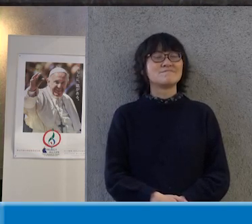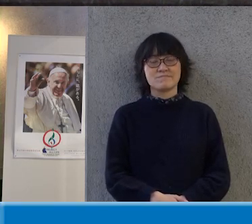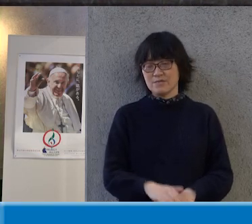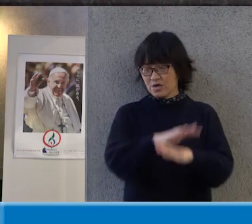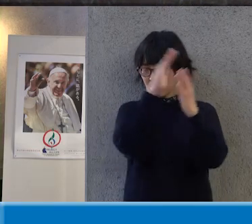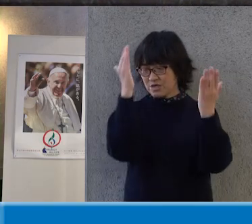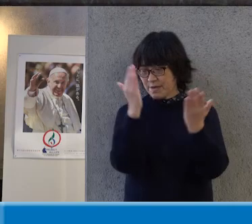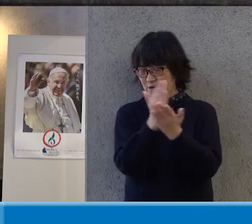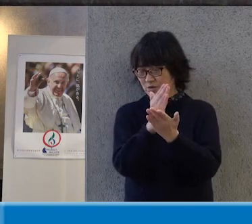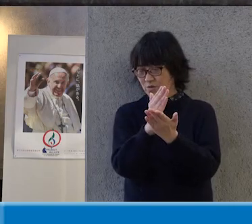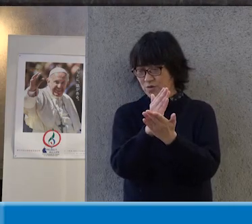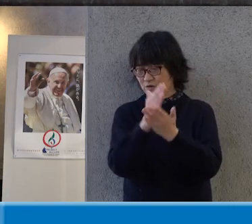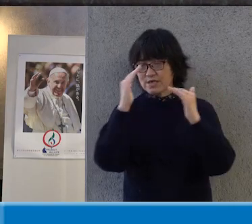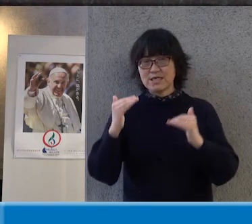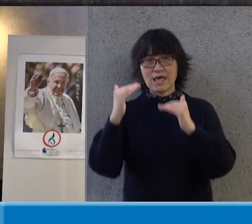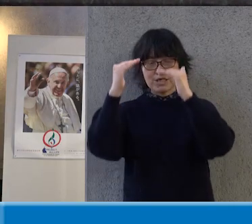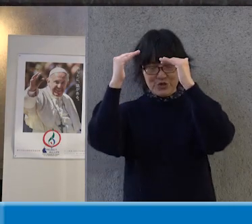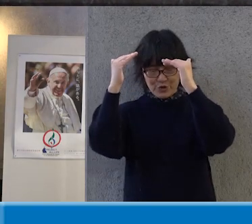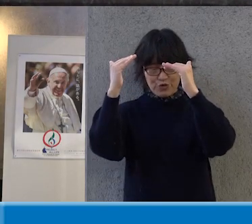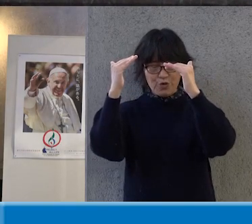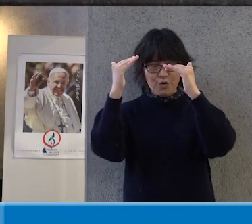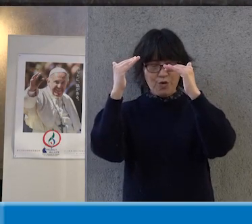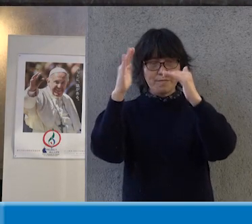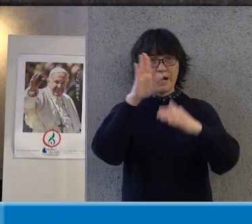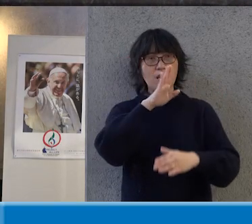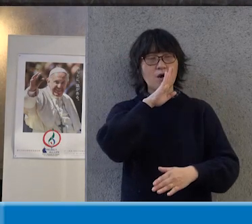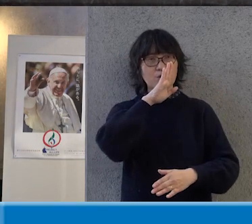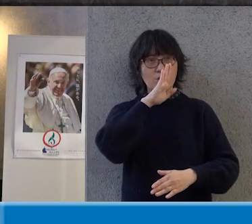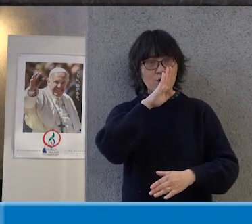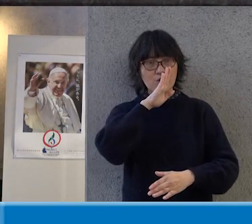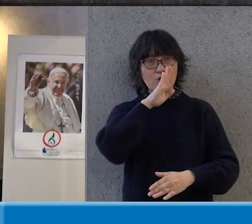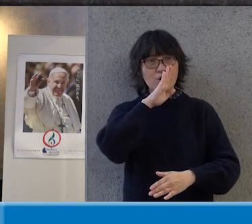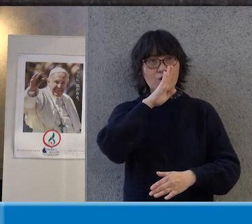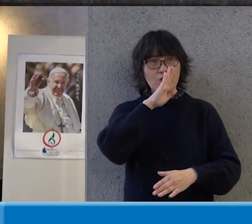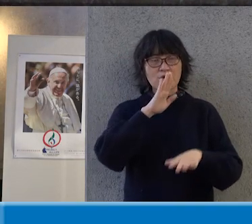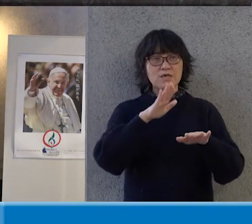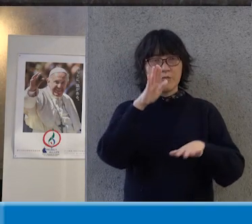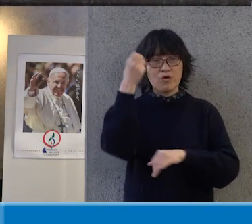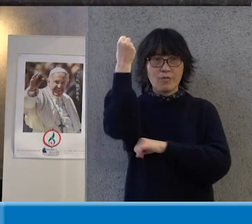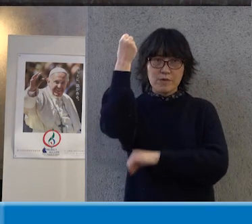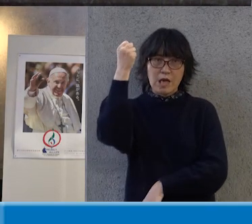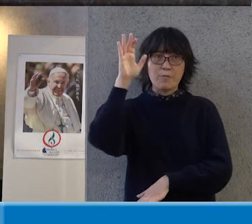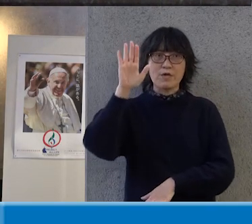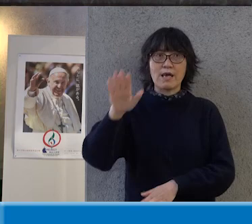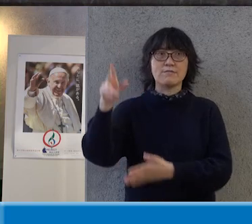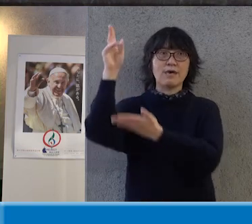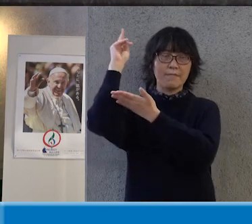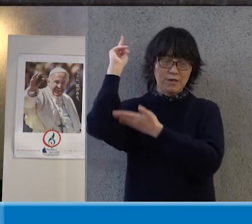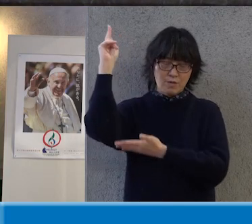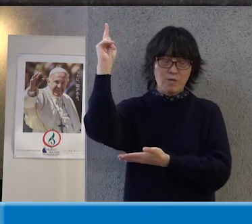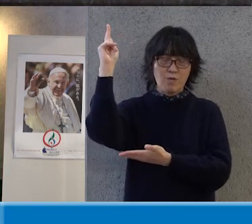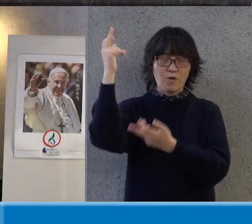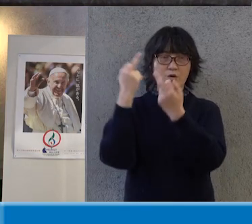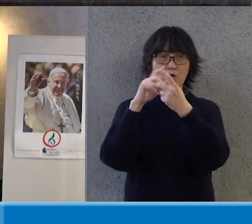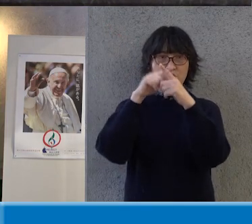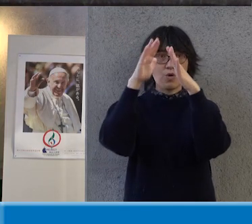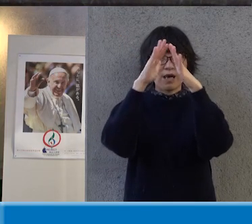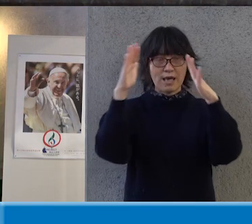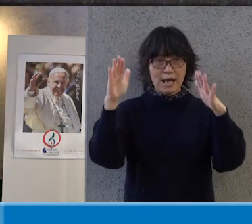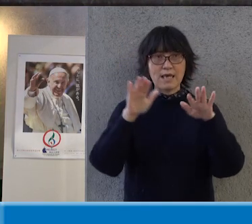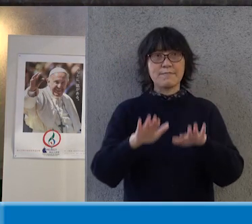すべての成長と誠の進歩の源である神の教会が